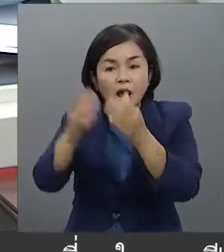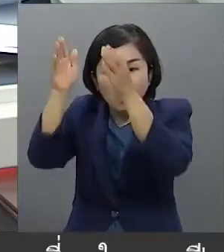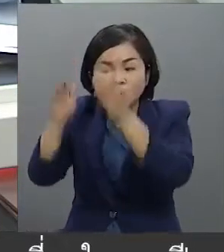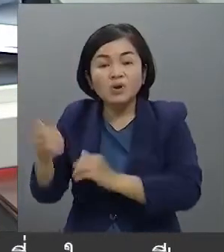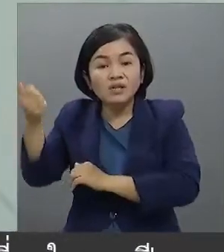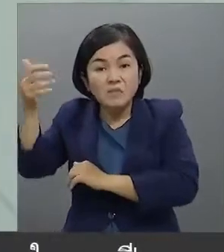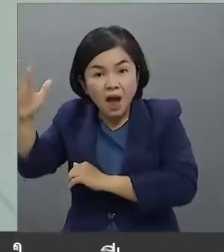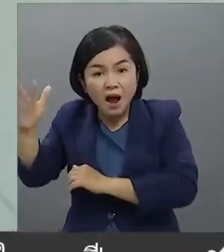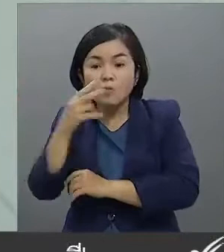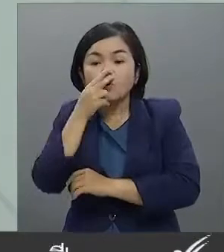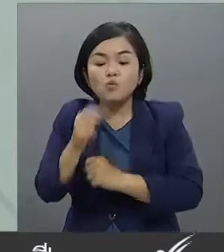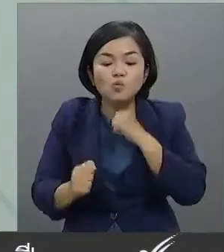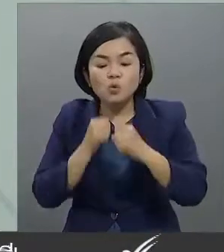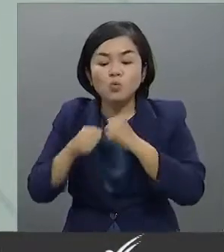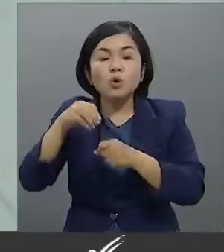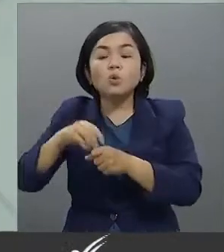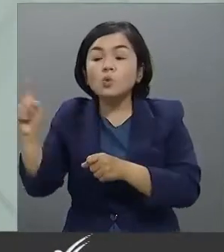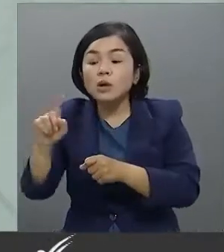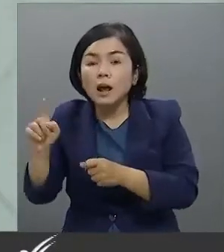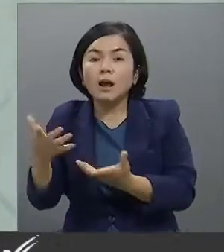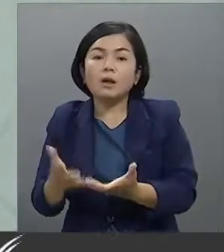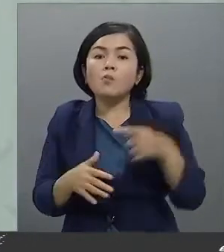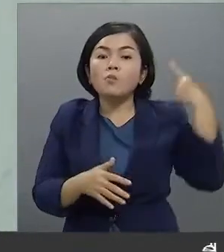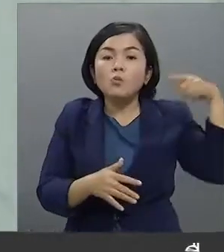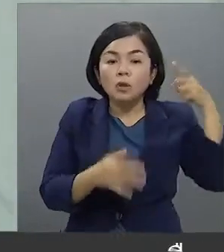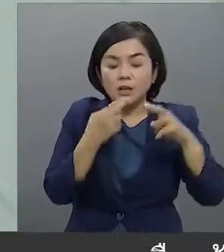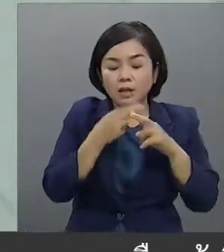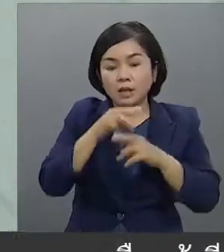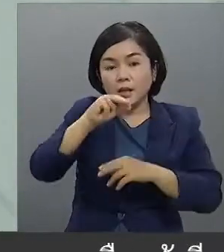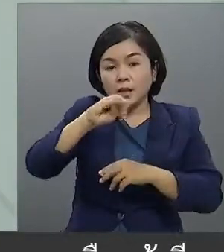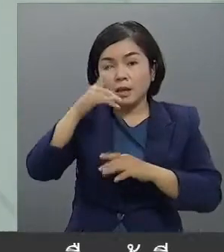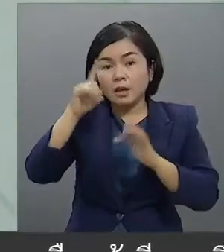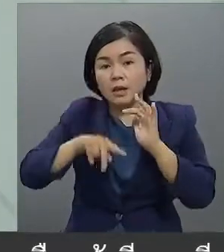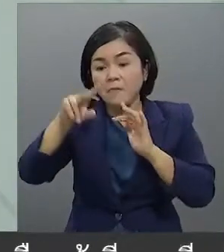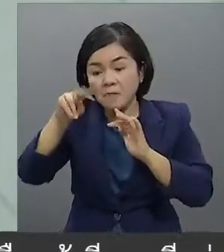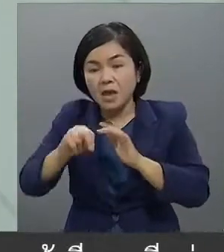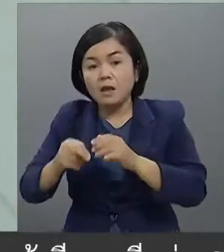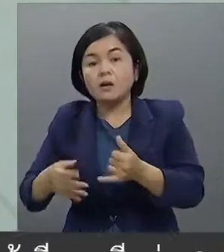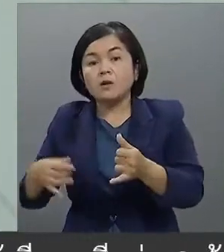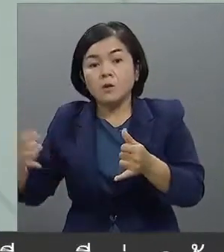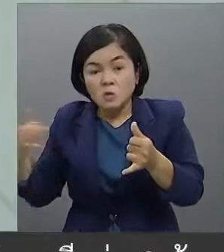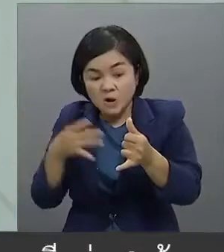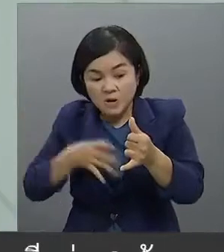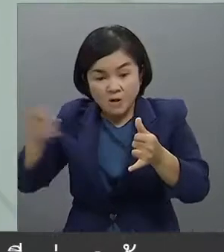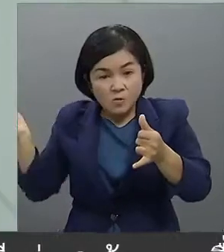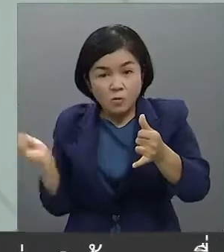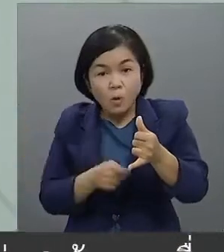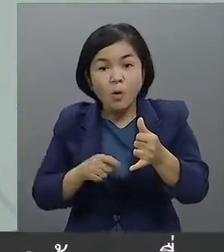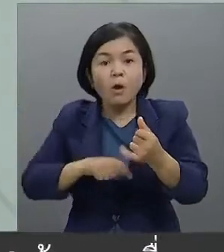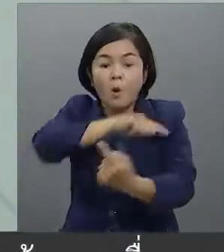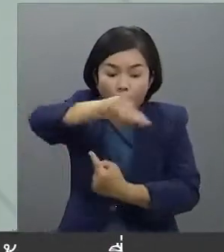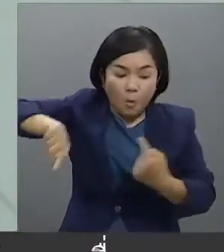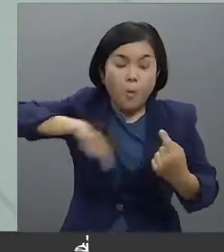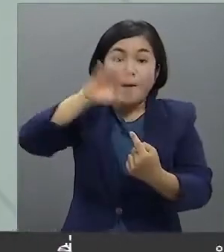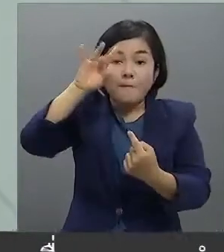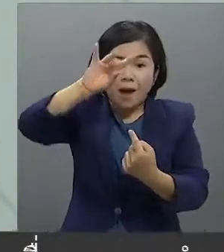ค่ะเบื้องต้นนะคะพบว่าน้องมิ้นค่ะถูกสั่งให้ทำโทษนะคะวิ่งรอบสนามลานจอดรถเนี่ย8รอบแต่ปรากฏว่าวิ่งไปถึงรอบที่